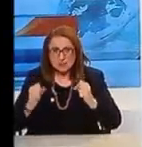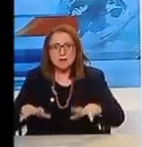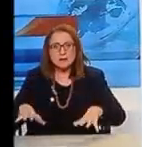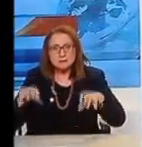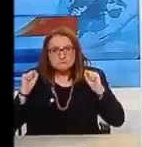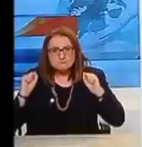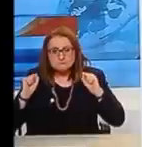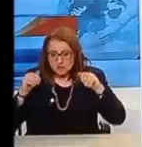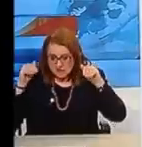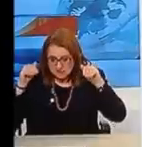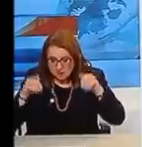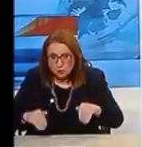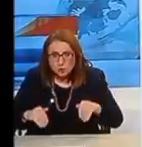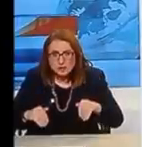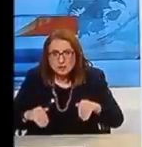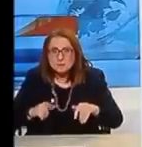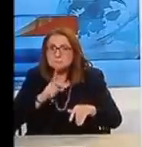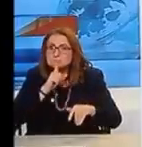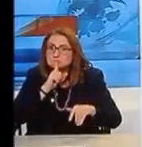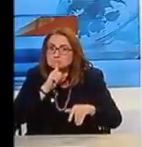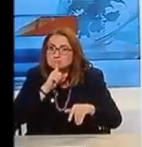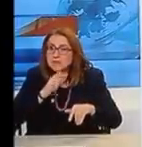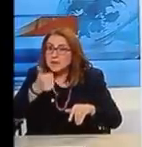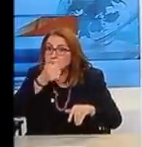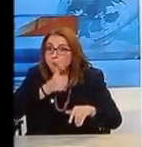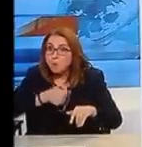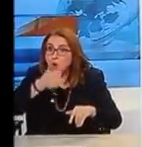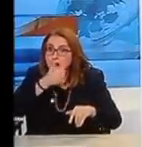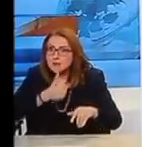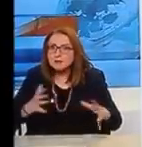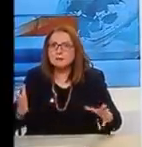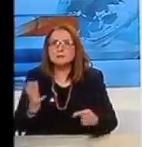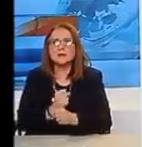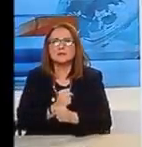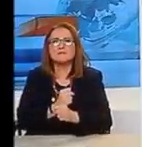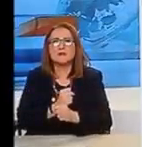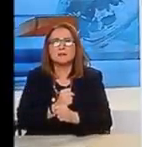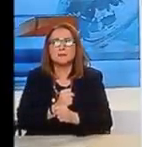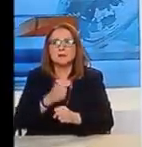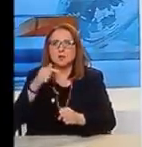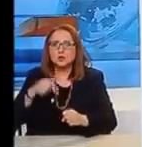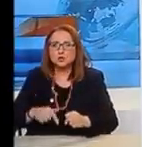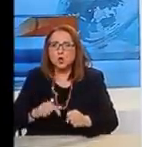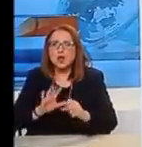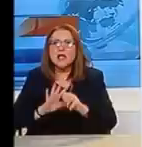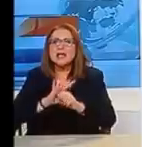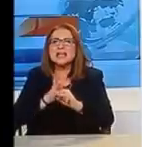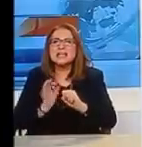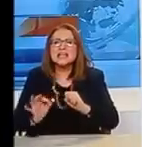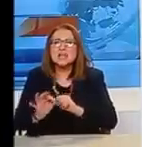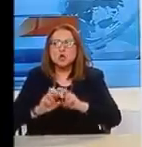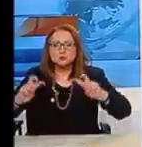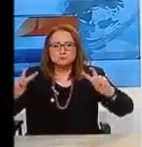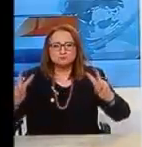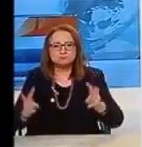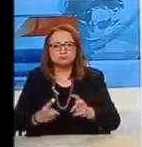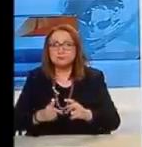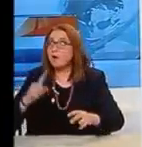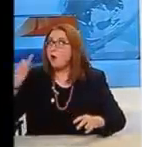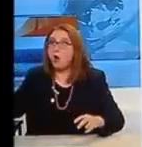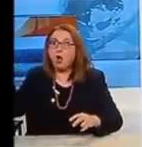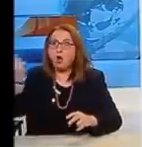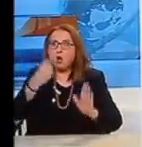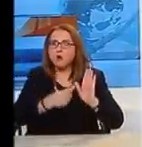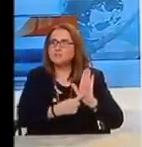ιού. Αποδείξαμε ότι όλοι μπορούν να μάθουν από εμάς. Και αν μέχρι σήμερα το μεγάλο μας στοίχημα ήταν